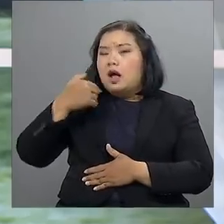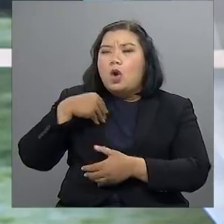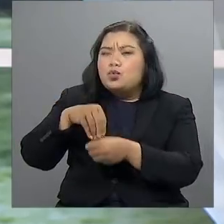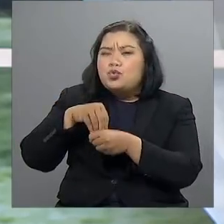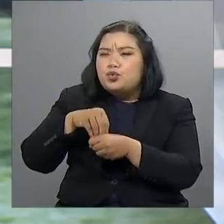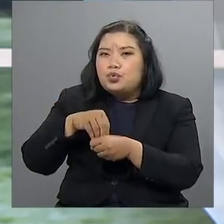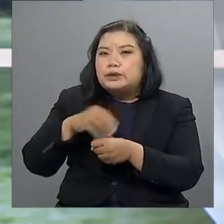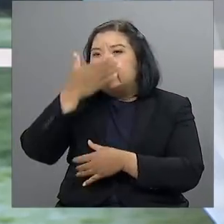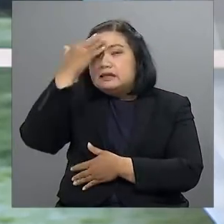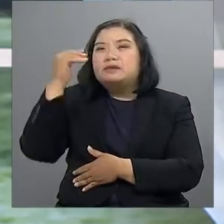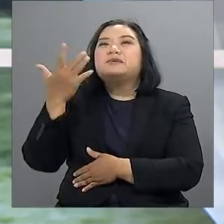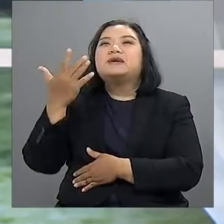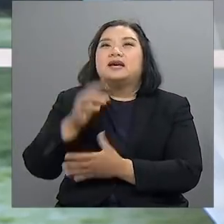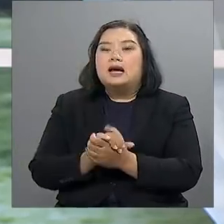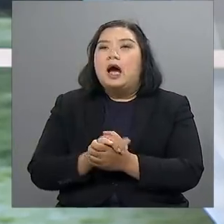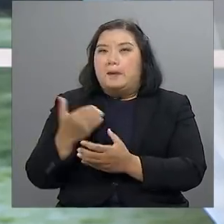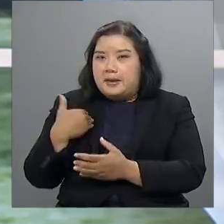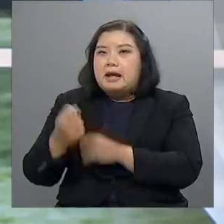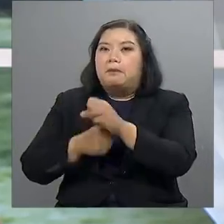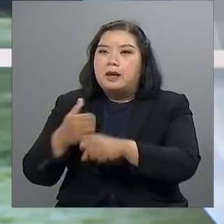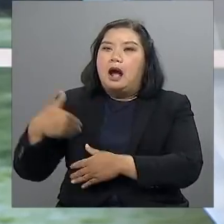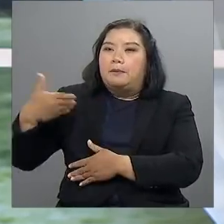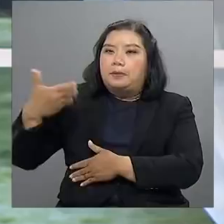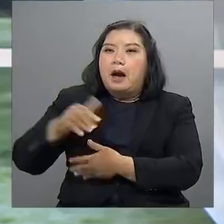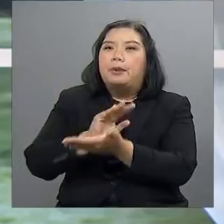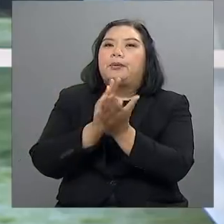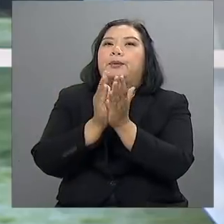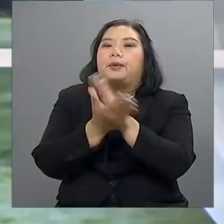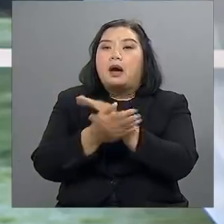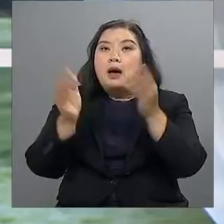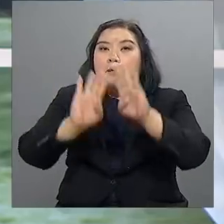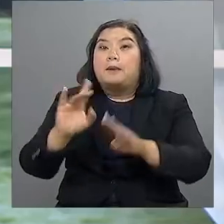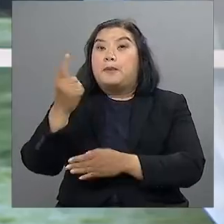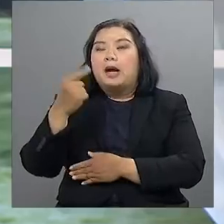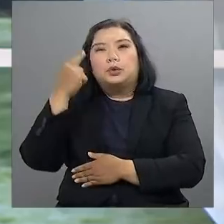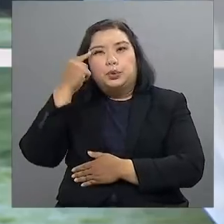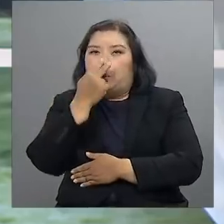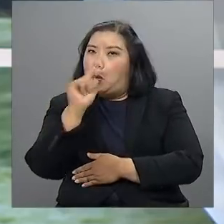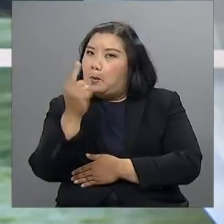ไปเนี่ยแน่นอนว่าก็มีการปรับรูปแบบของว่าให้มีความทันสมัยมากยิ่งขึ้น ค ือมั่น